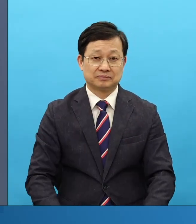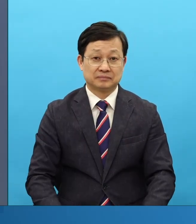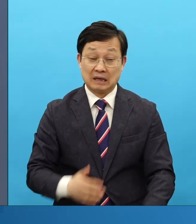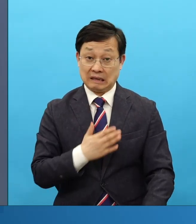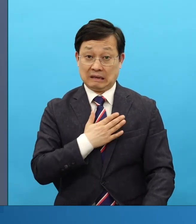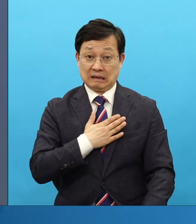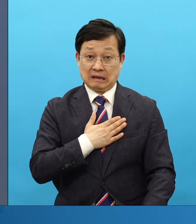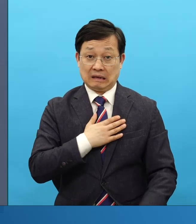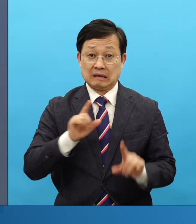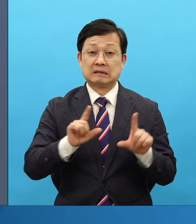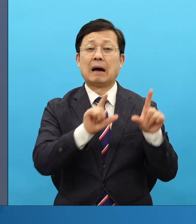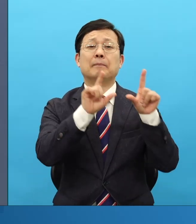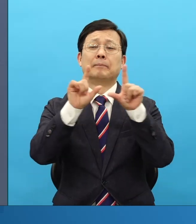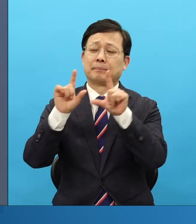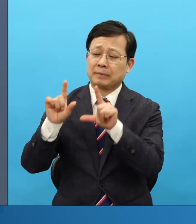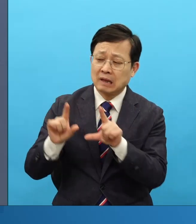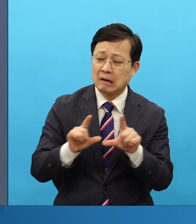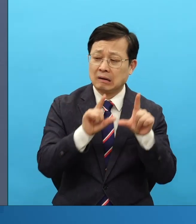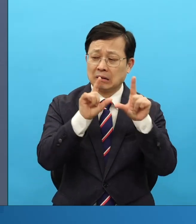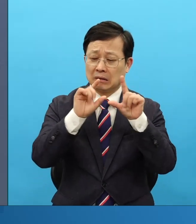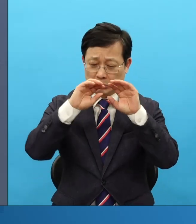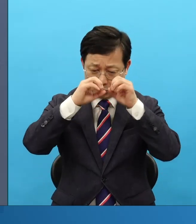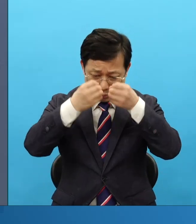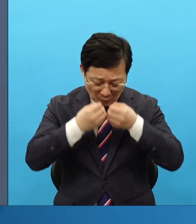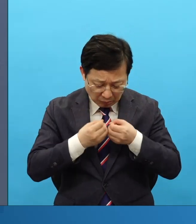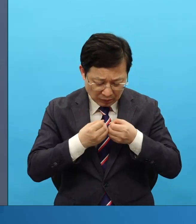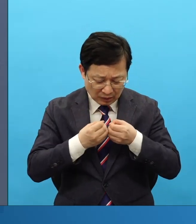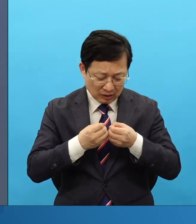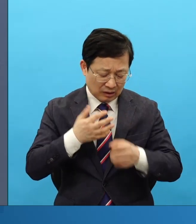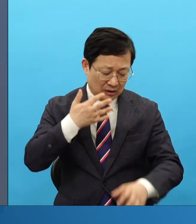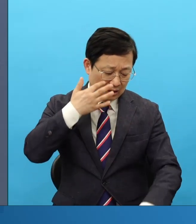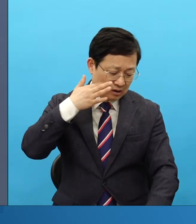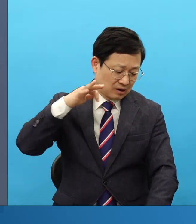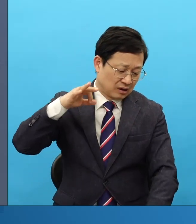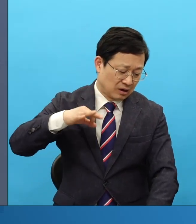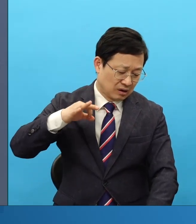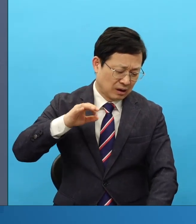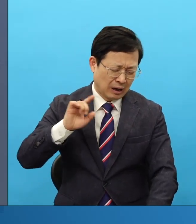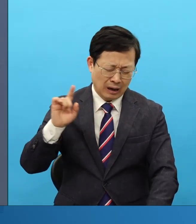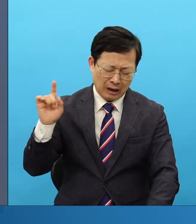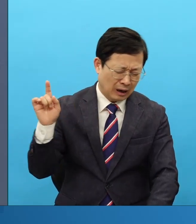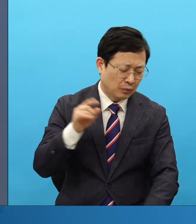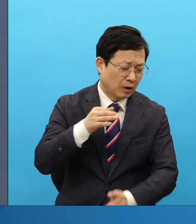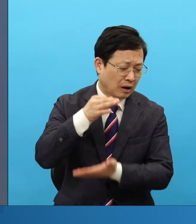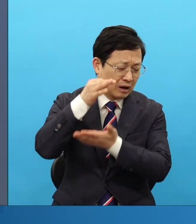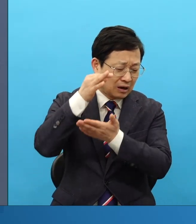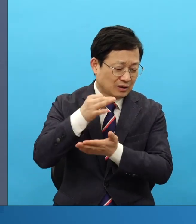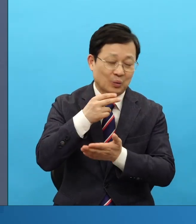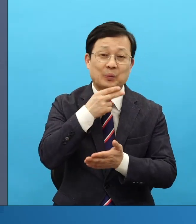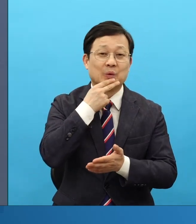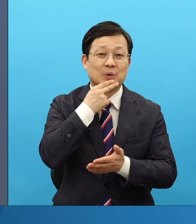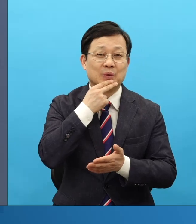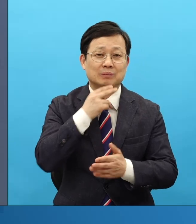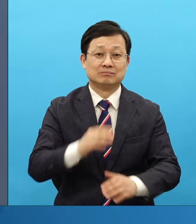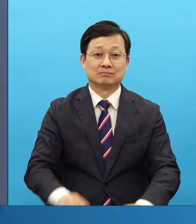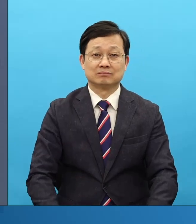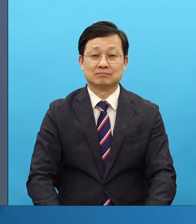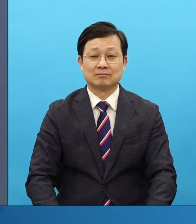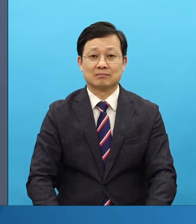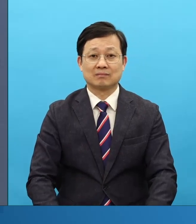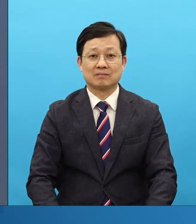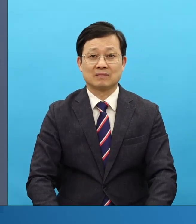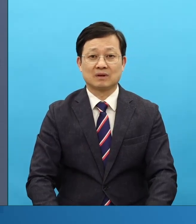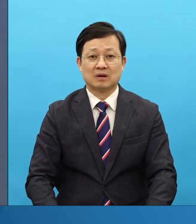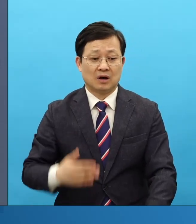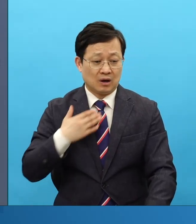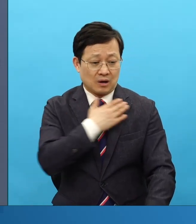나오느냐? 전혀 가치 없는 인생이 돼요. And so my life turned out to be a life that was 진짜입니다. so invaluable. 나는 큰 무슨 뭐